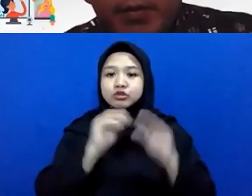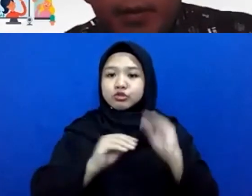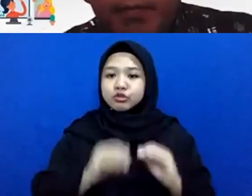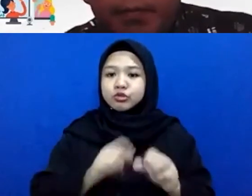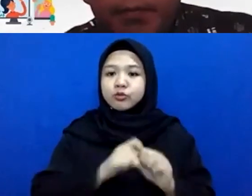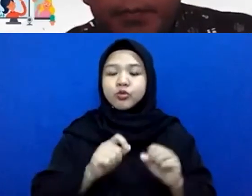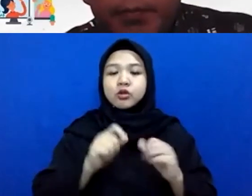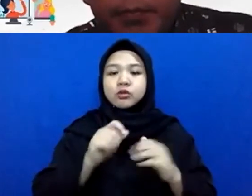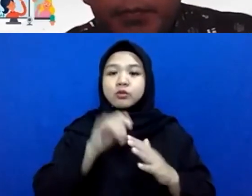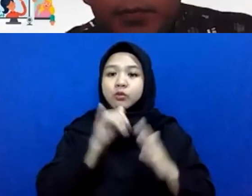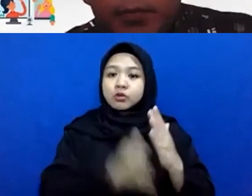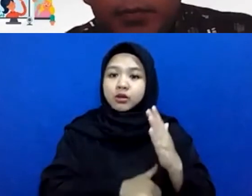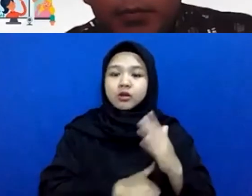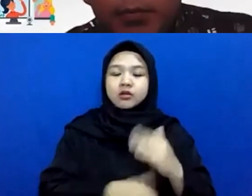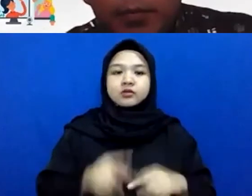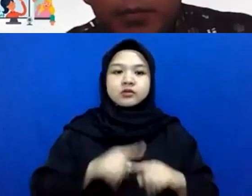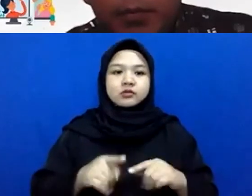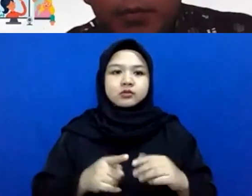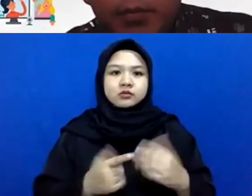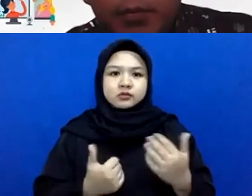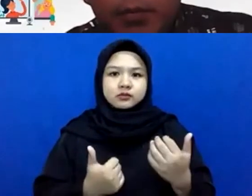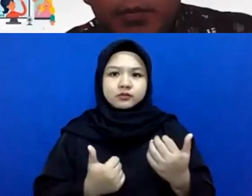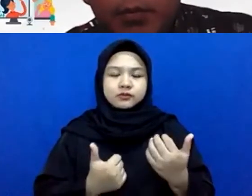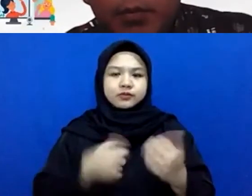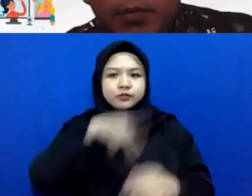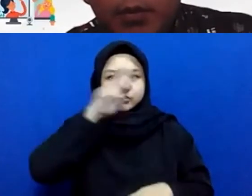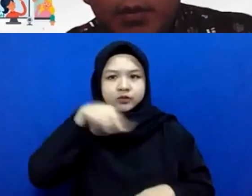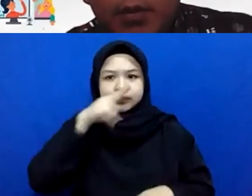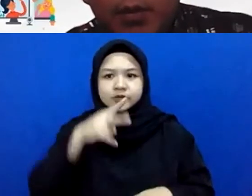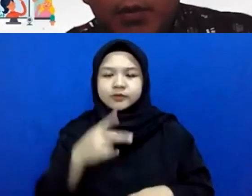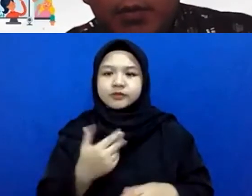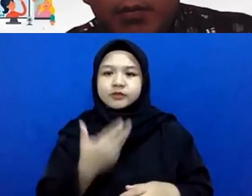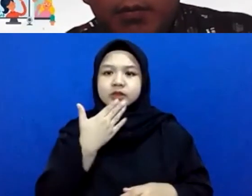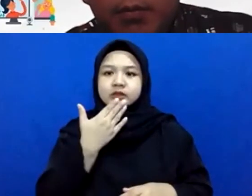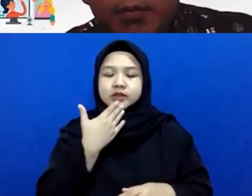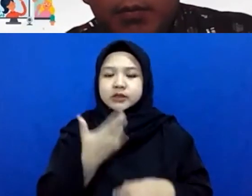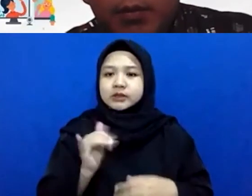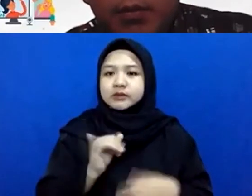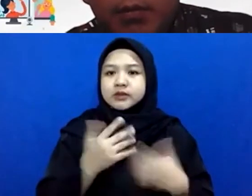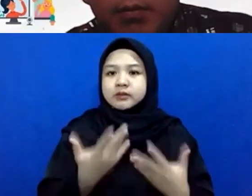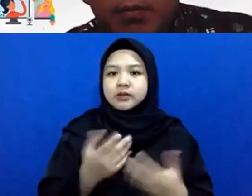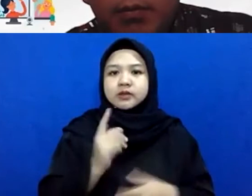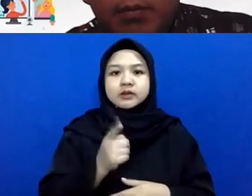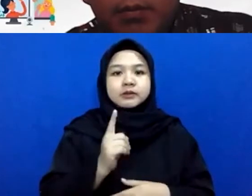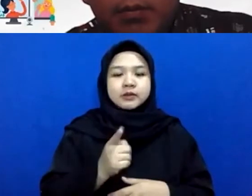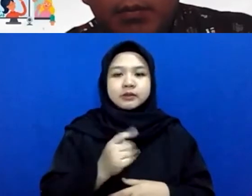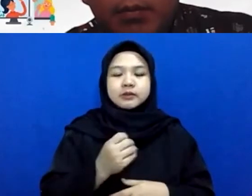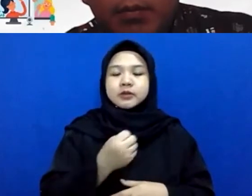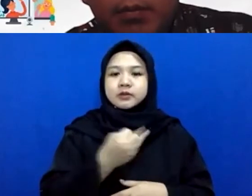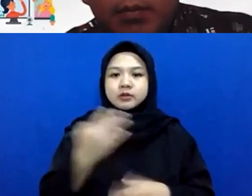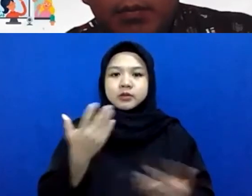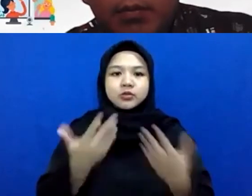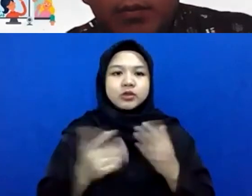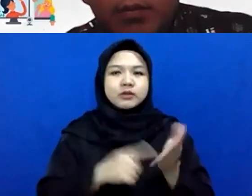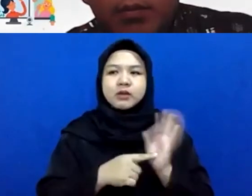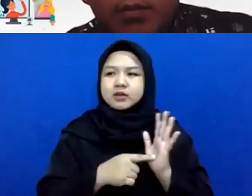gitu. Nah, tapi kalau bentuk supervisi yang suportifnya itu seperti apa Pak yang biasa Bapak berikan gitu? Karena beberapa mungkin mahasiswa